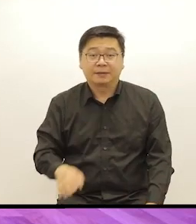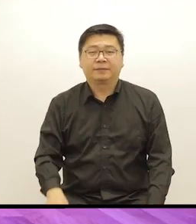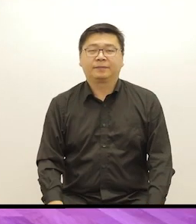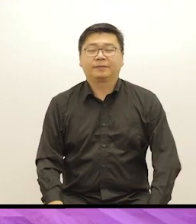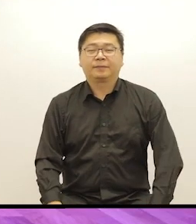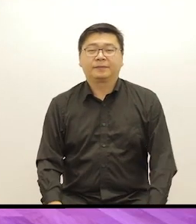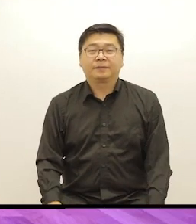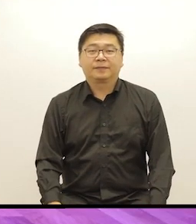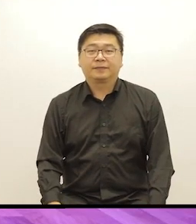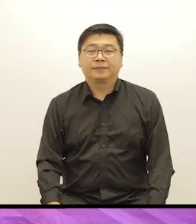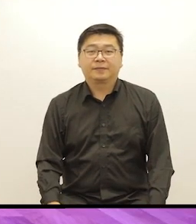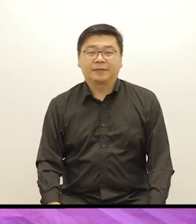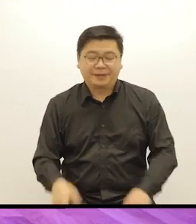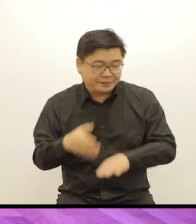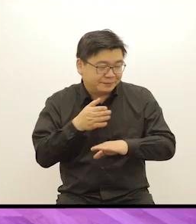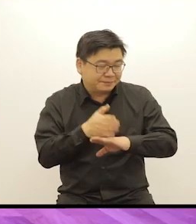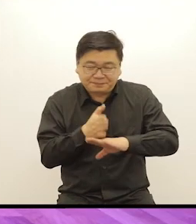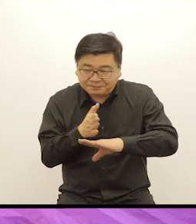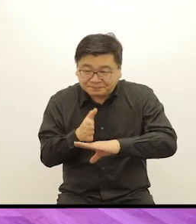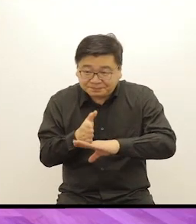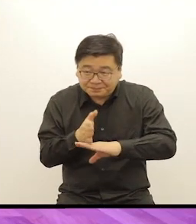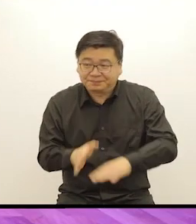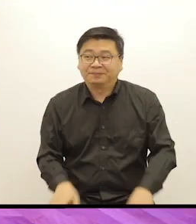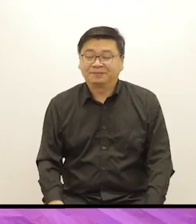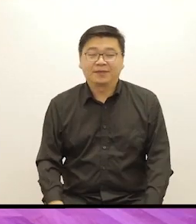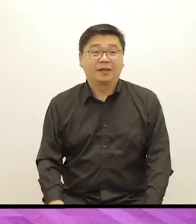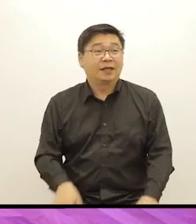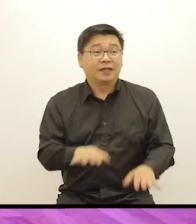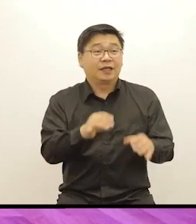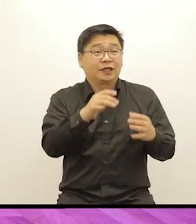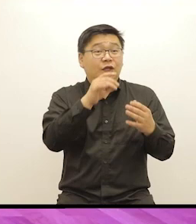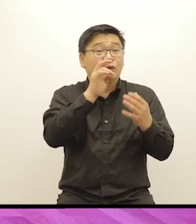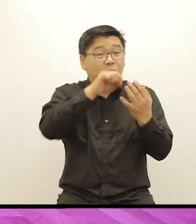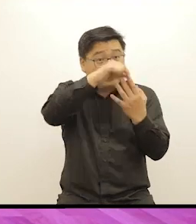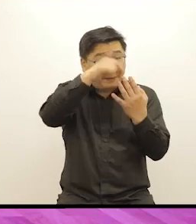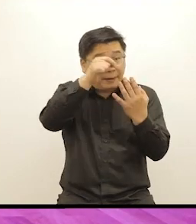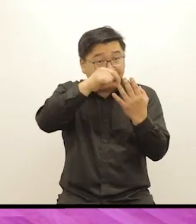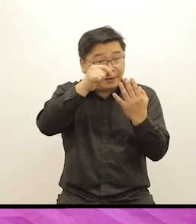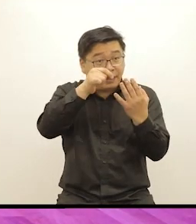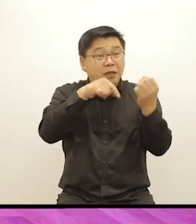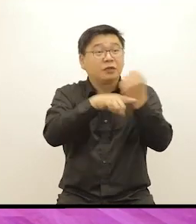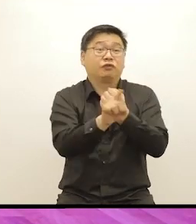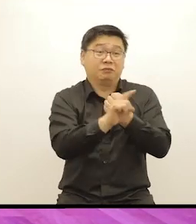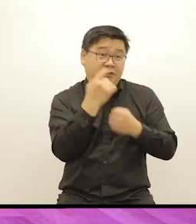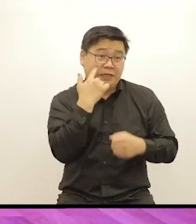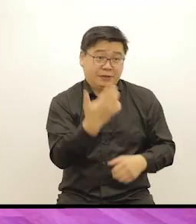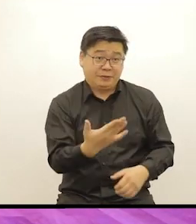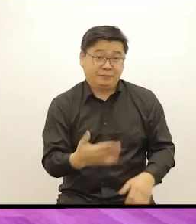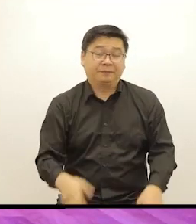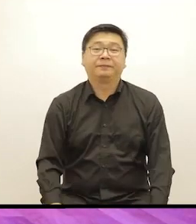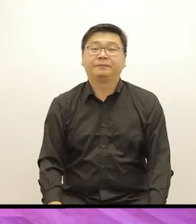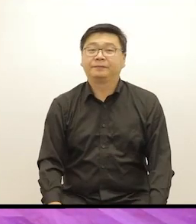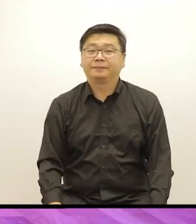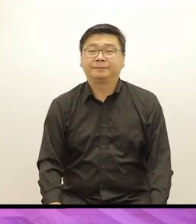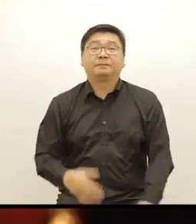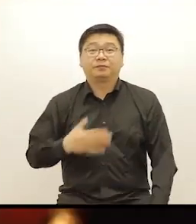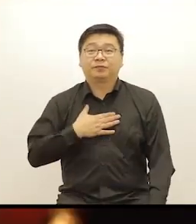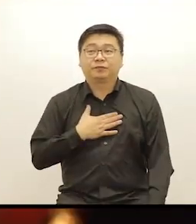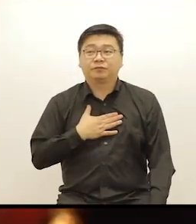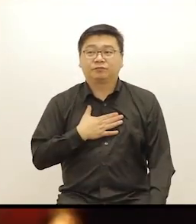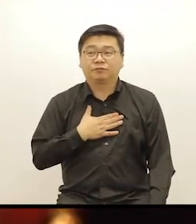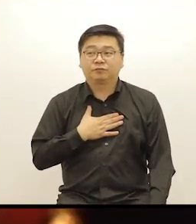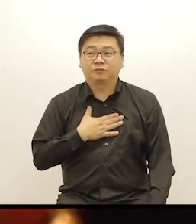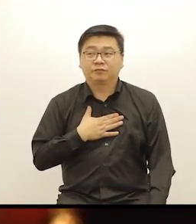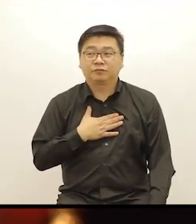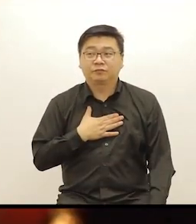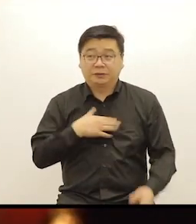나름 유명한데요. 예. 감사합니다. 예, 이러한 선곡의 기준을 갖는 이유는 무엇인가요? 예,